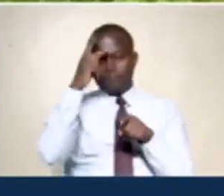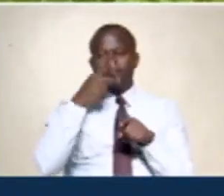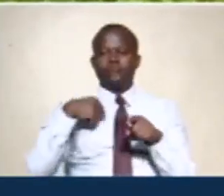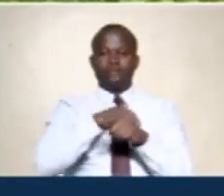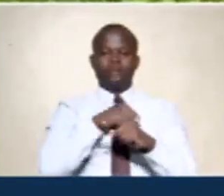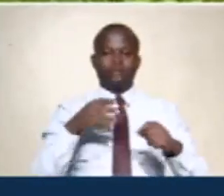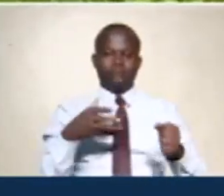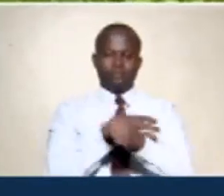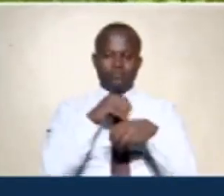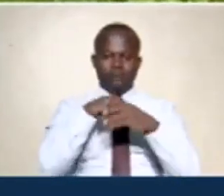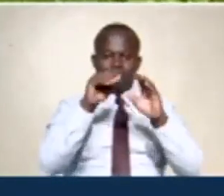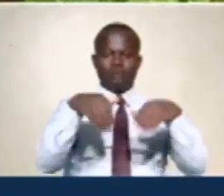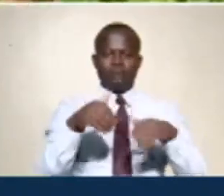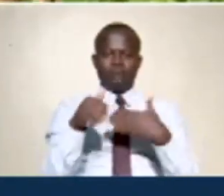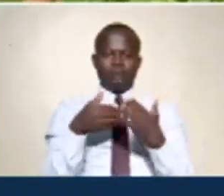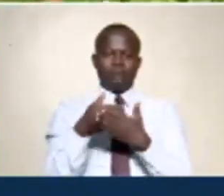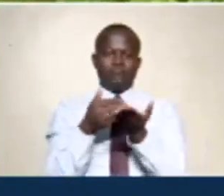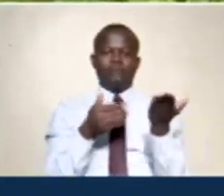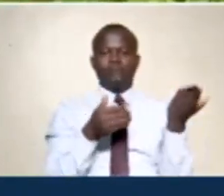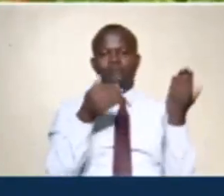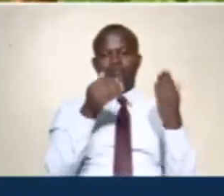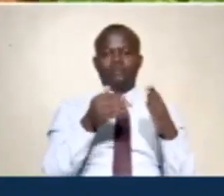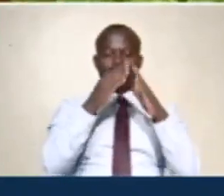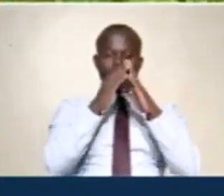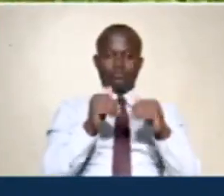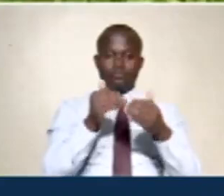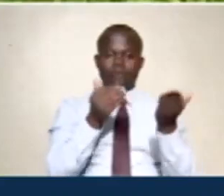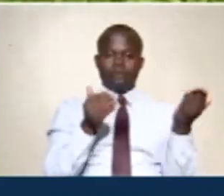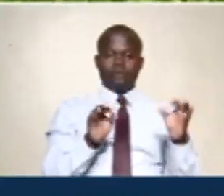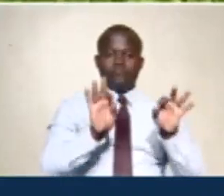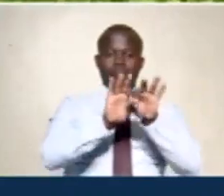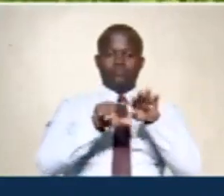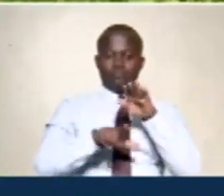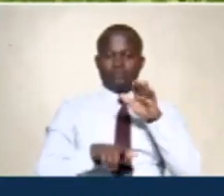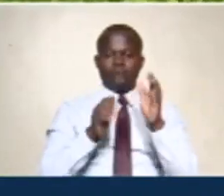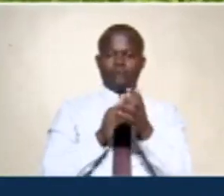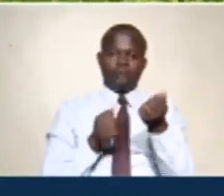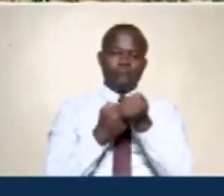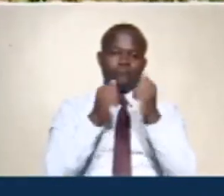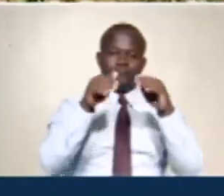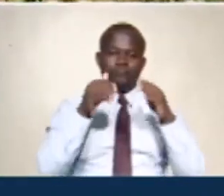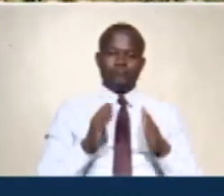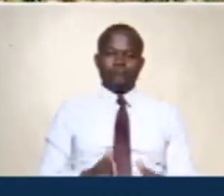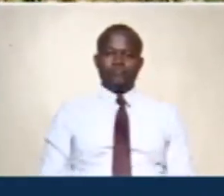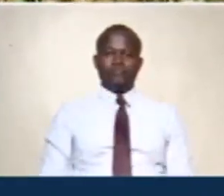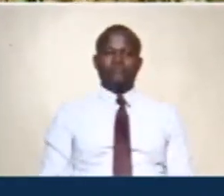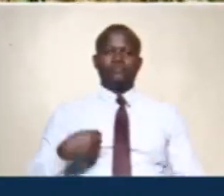mu buhinzi ikadufasha ikaba yazana greenhouse ku biciro biri hasi ikunganira abahinzi nifuza